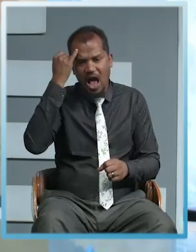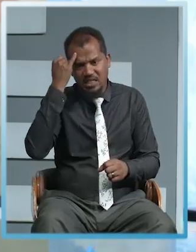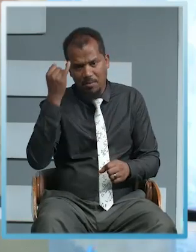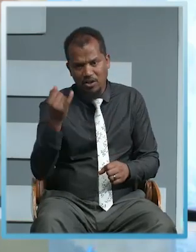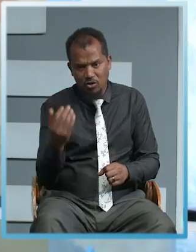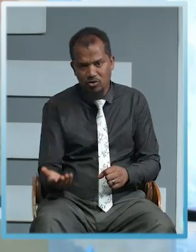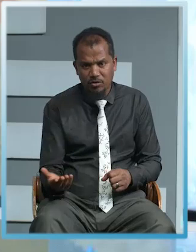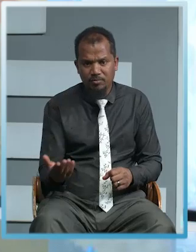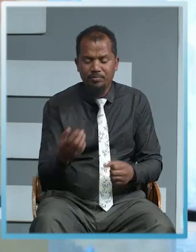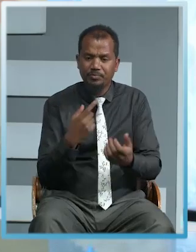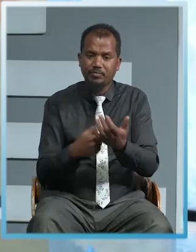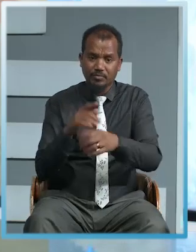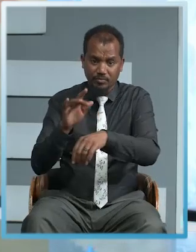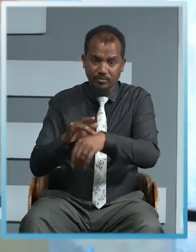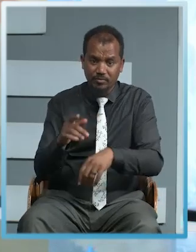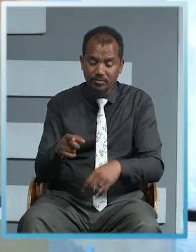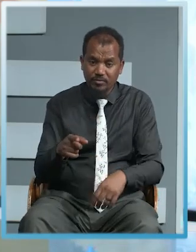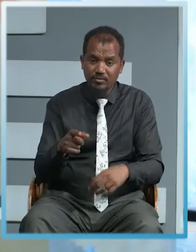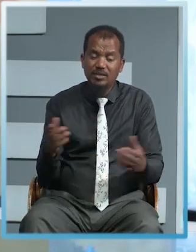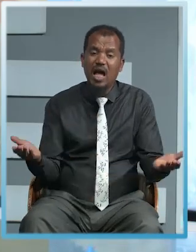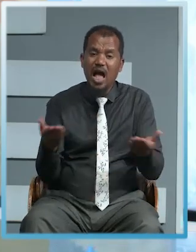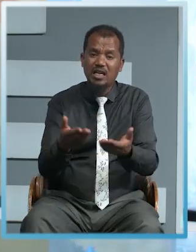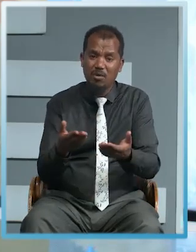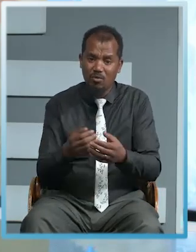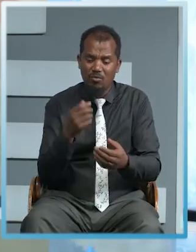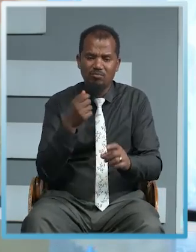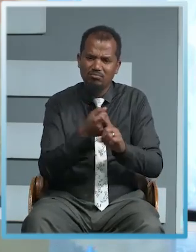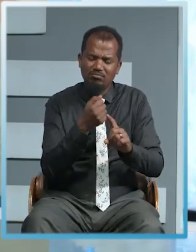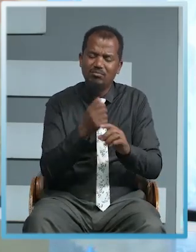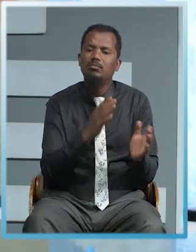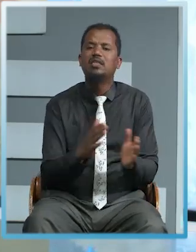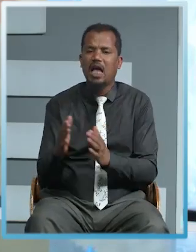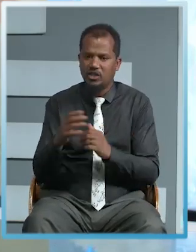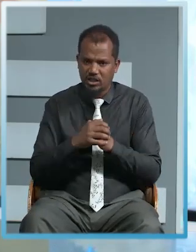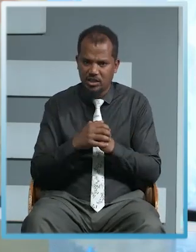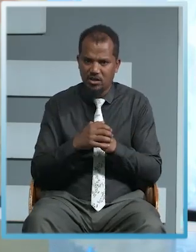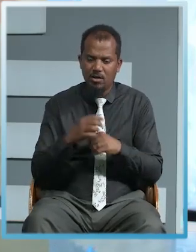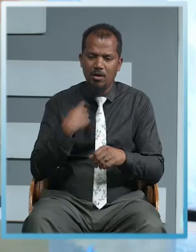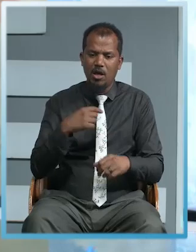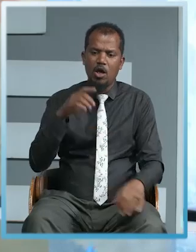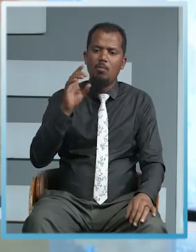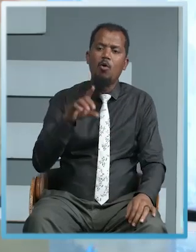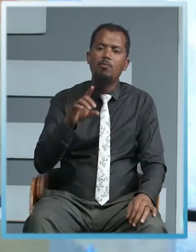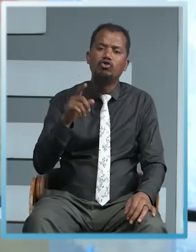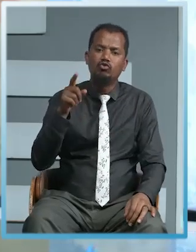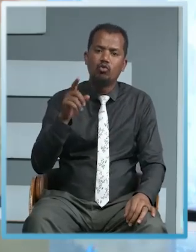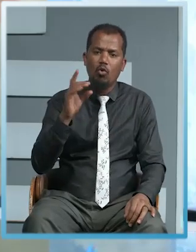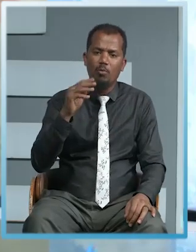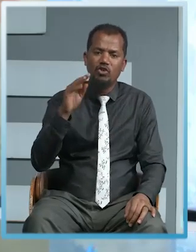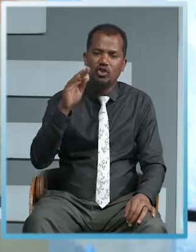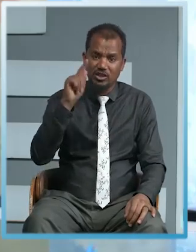ሐሳባቸውን እዛ ላይ አቀርበው ለመሞገት መዘጋጀት በኮሚሽኑ በኩል ደግሞ